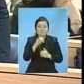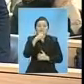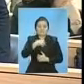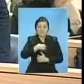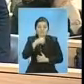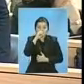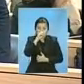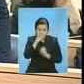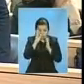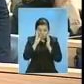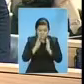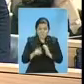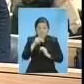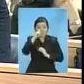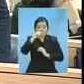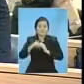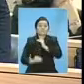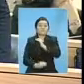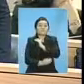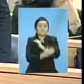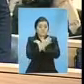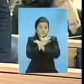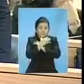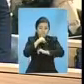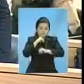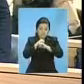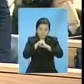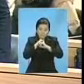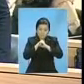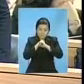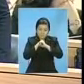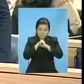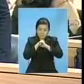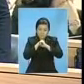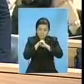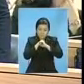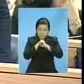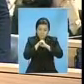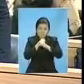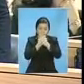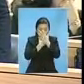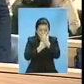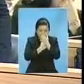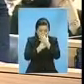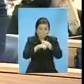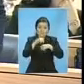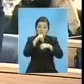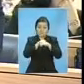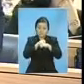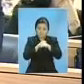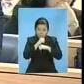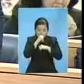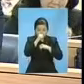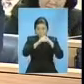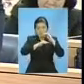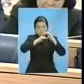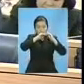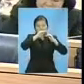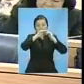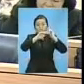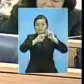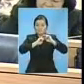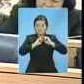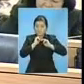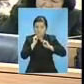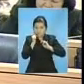ทยเราจะมีโอกาสที่สามารถทำงานในอย่างที่เขาสนใจสามารถพัฒนาตนเองส